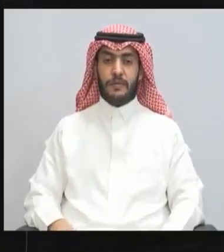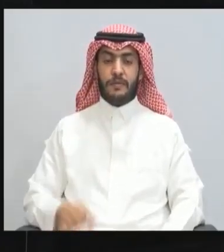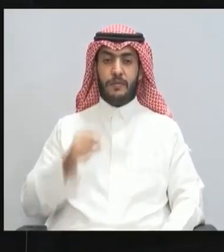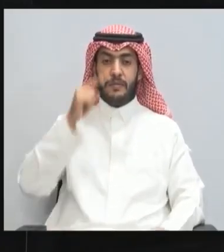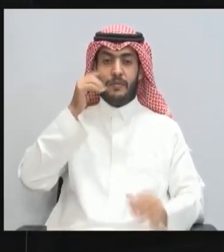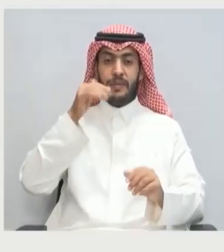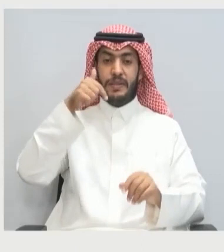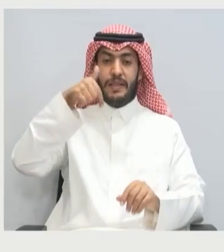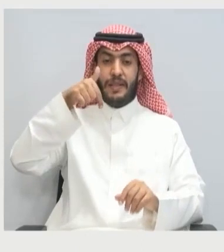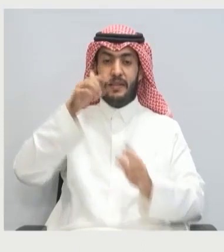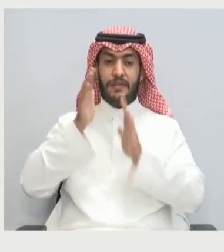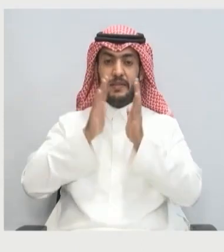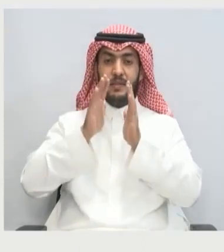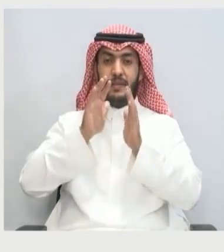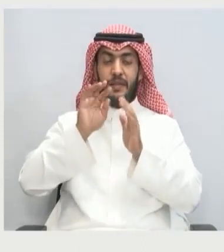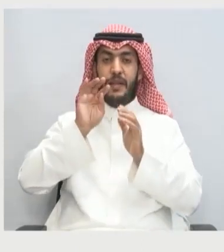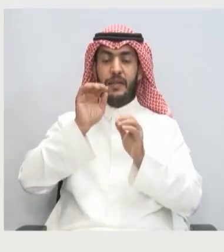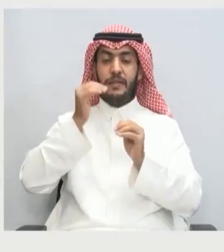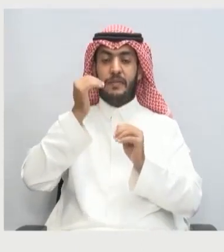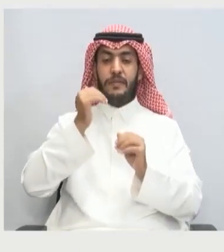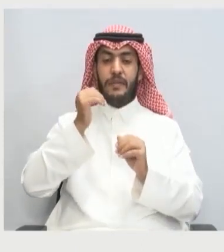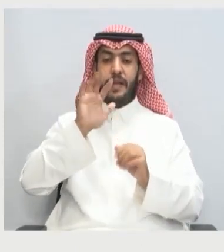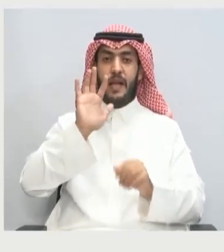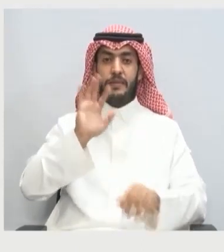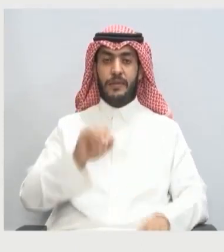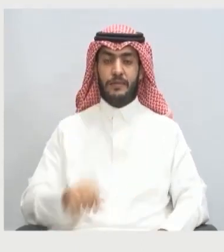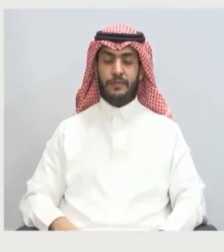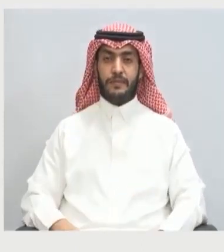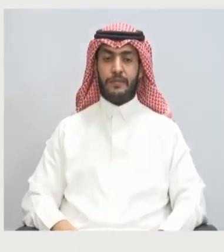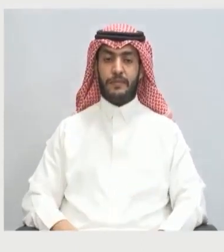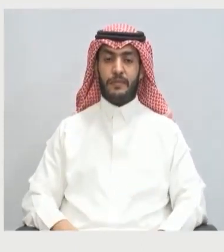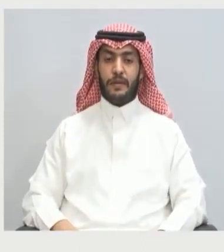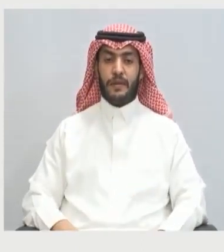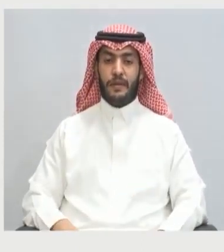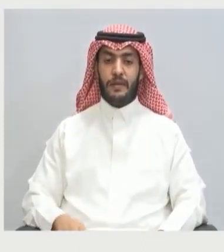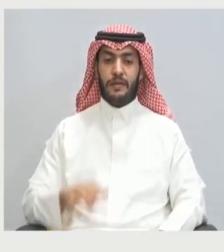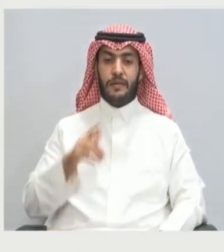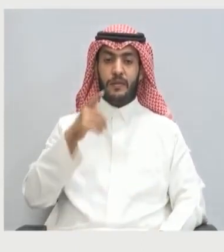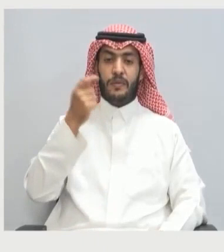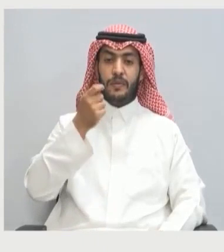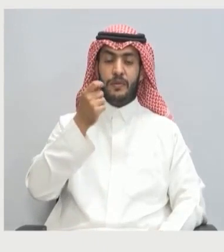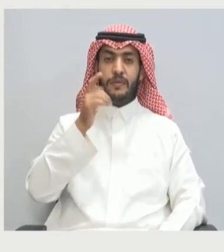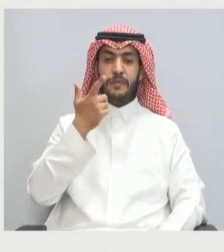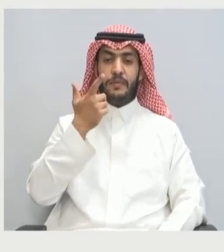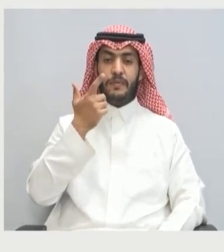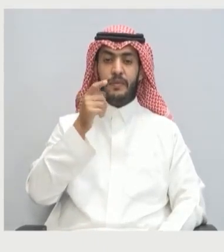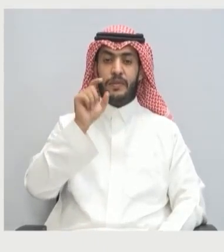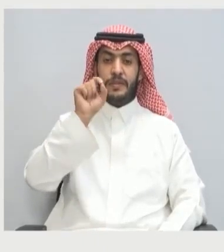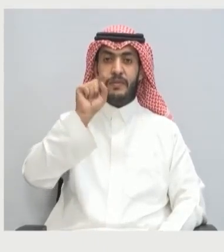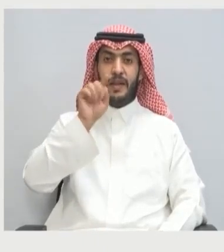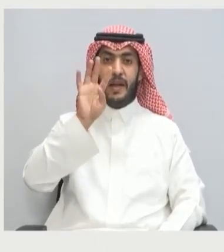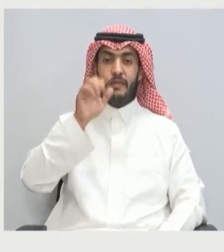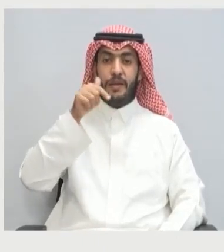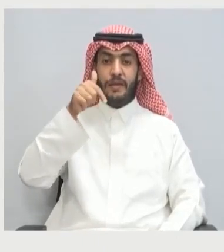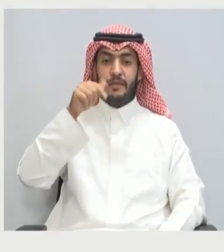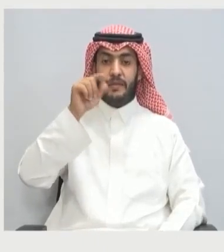اقرب السته الى الارب سيعطيني خ اذا او تكتب بهذه الطريقه 0 4